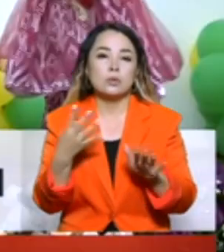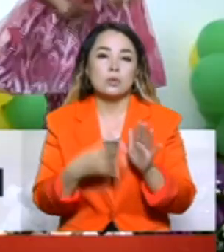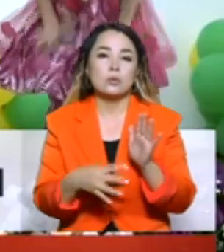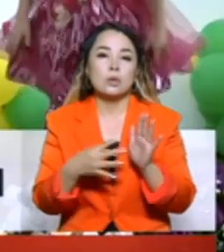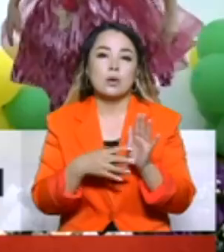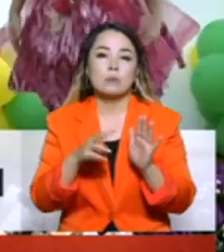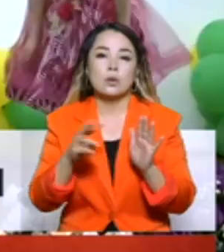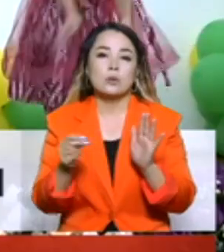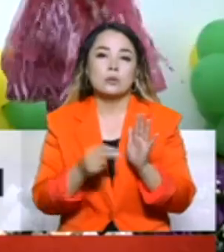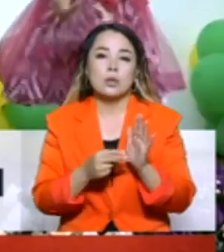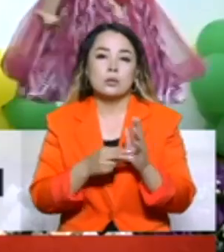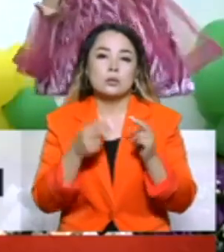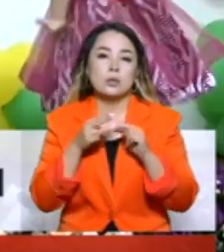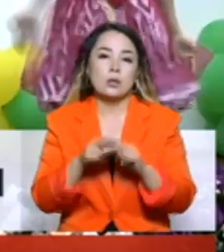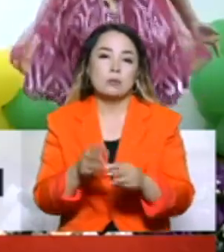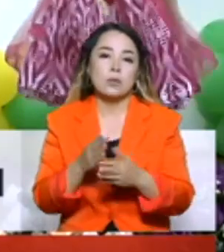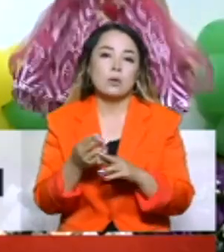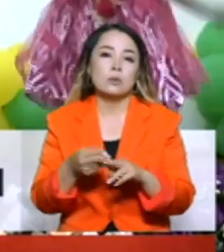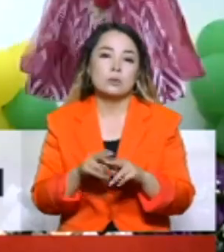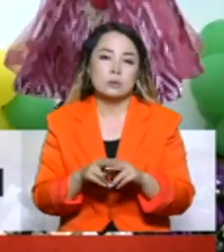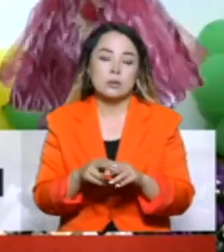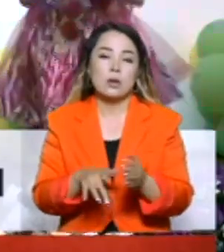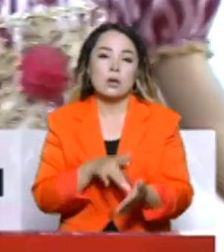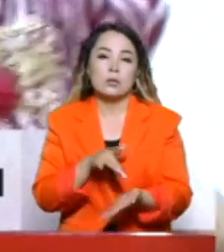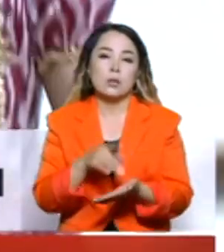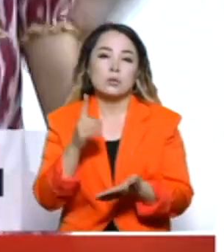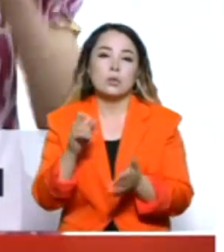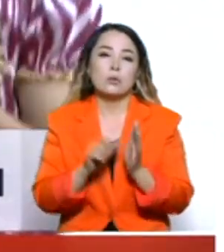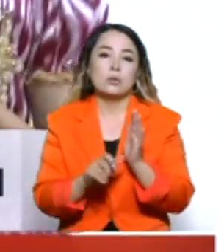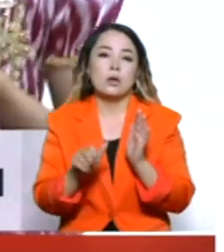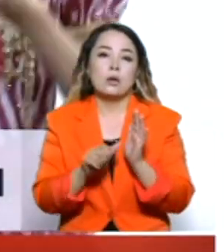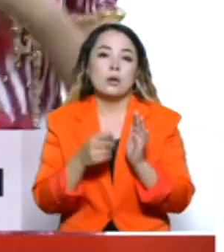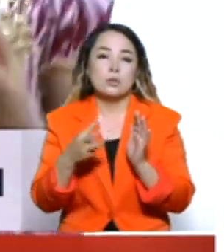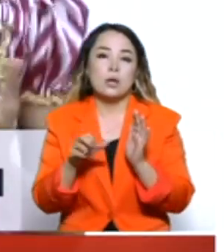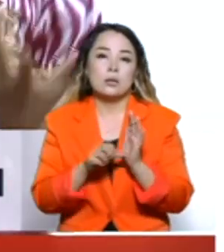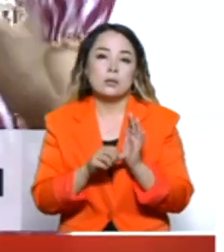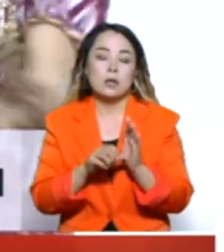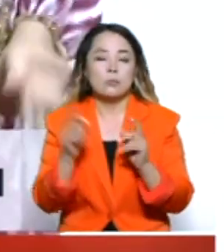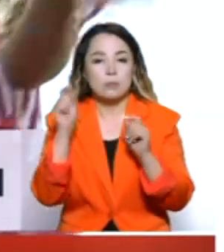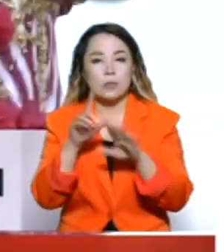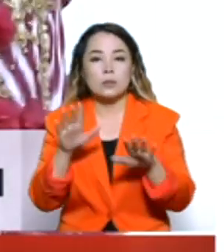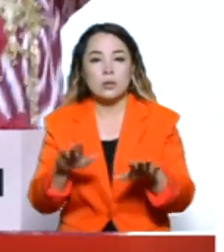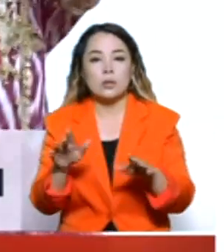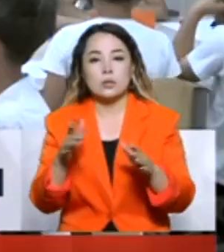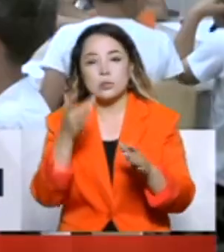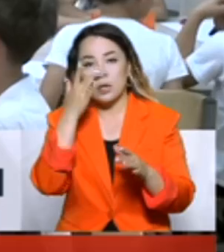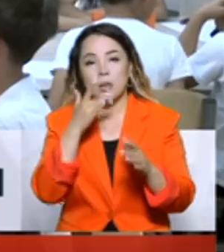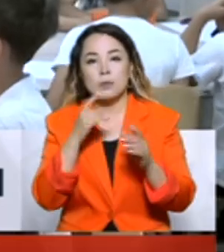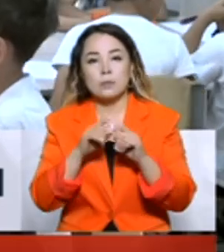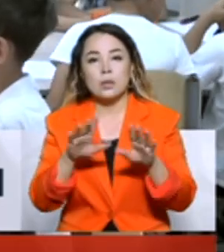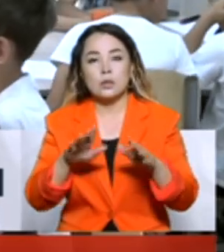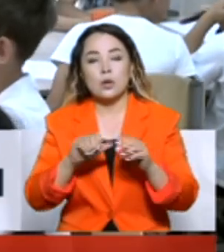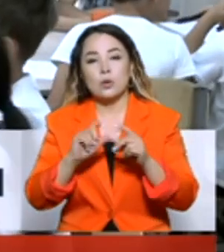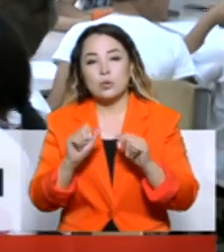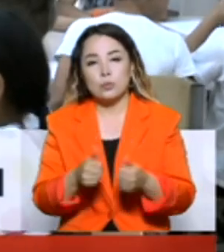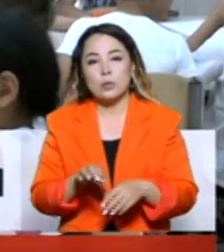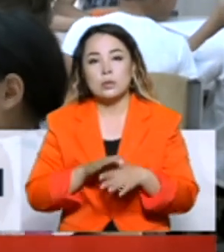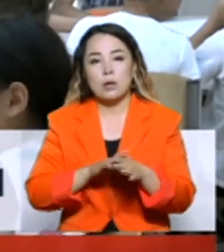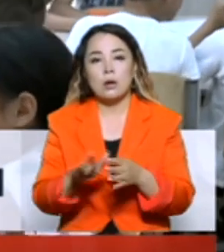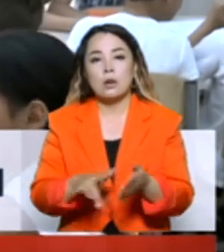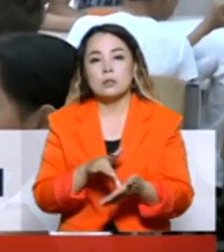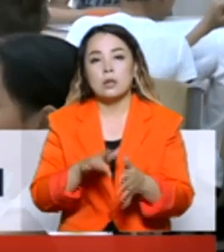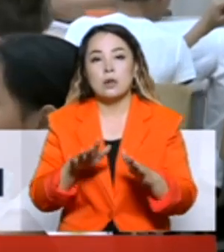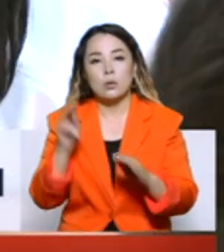миллион теңге бөлініп отыр. Мұнан бөлек шаһардағы 136 білім ұясының жанынан жазғы мектеп ұйымдастырылған. Жалпы биыл